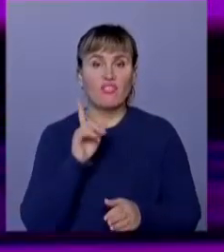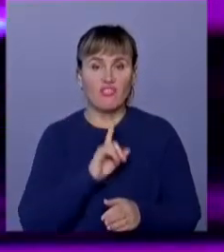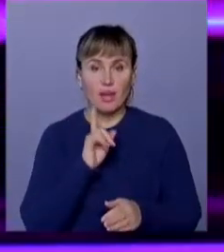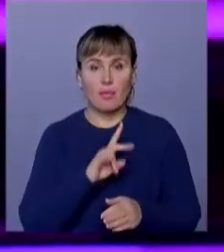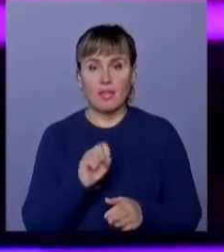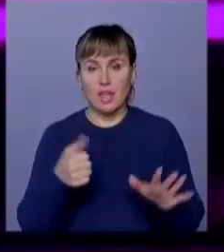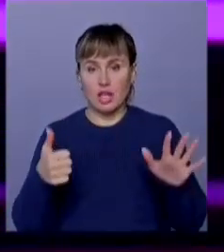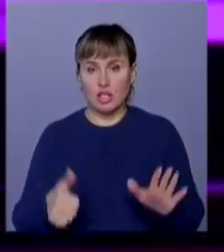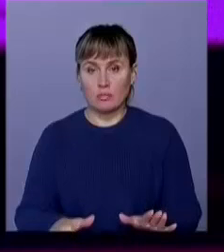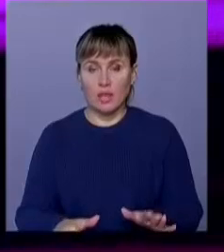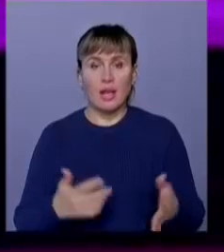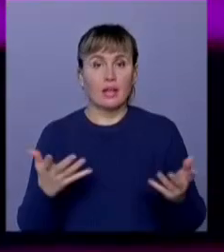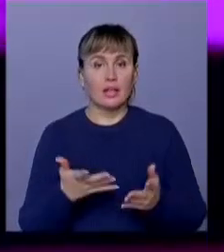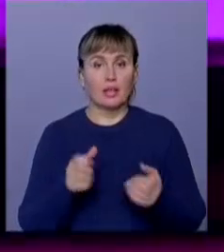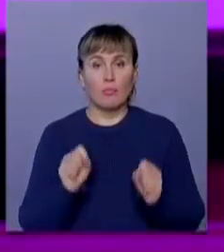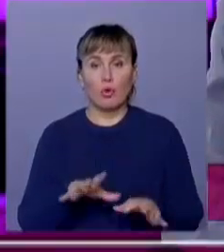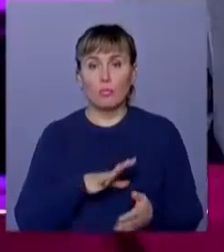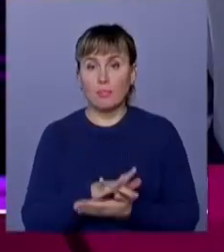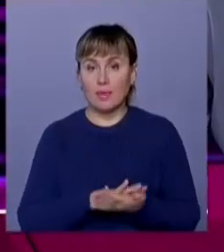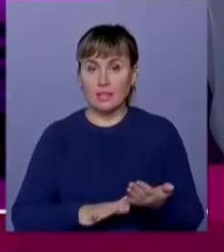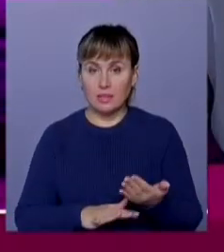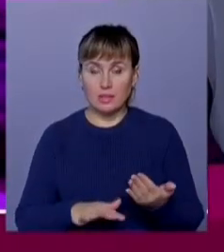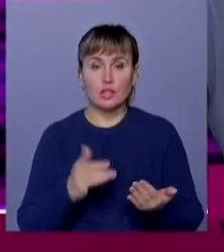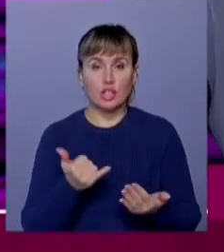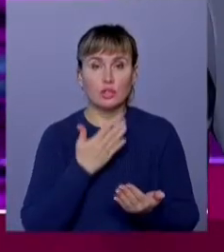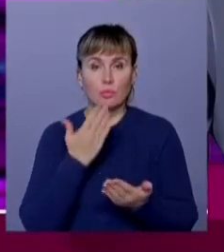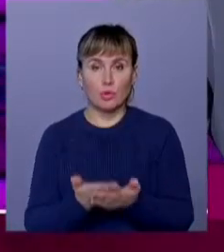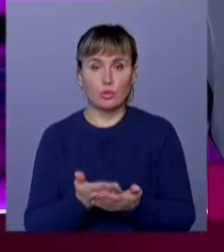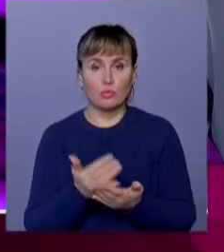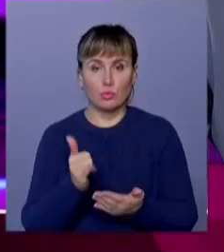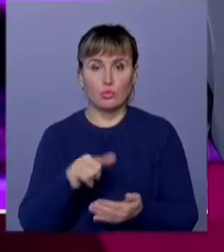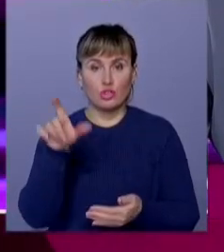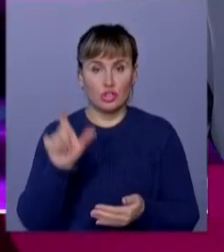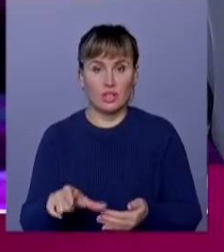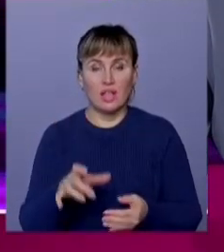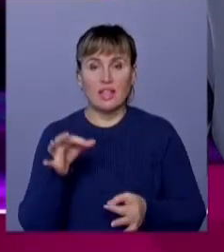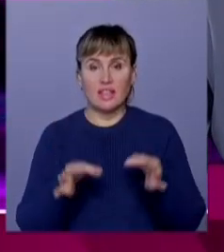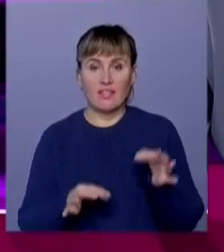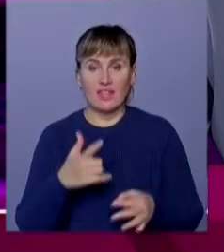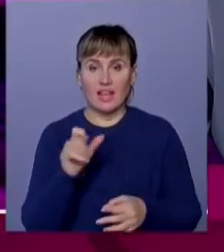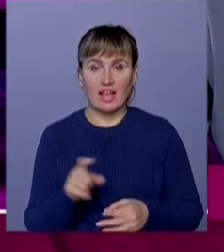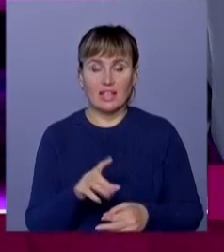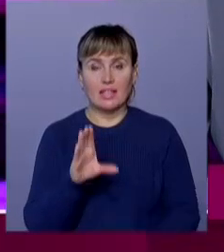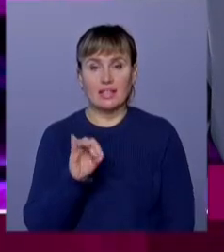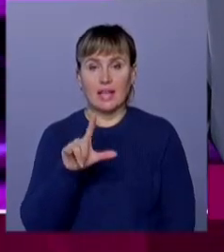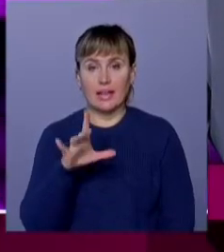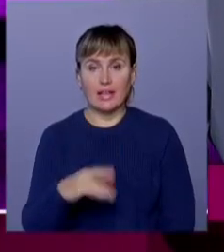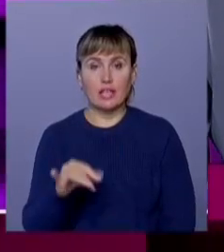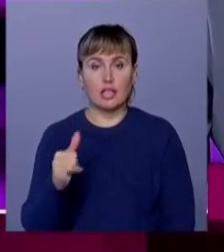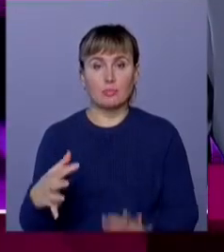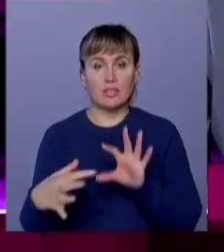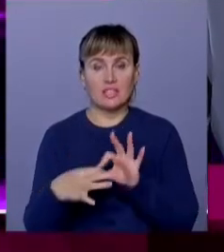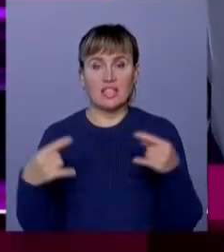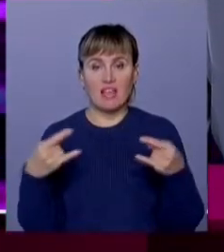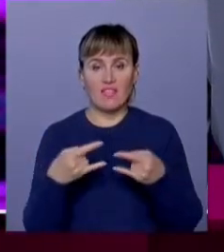на полгода. Какими могут быть последствия такой меры, мы спросим у аналитика нефтегазового сектора Сергея Смирнова. Он присоединяется к